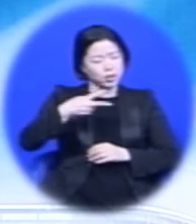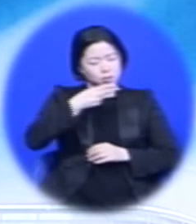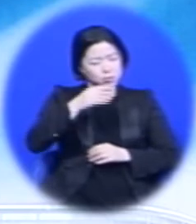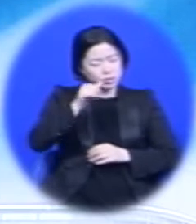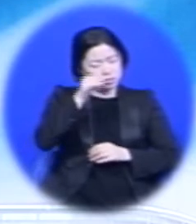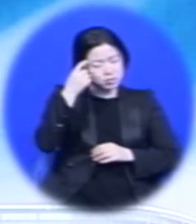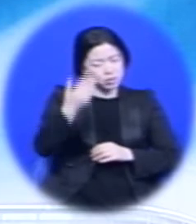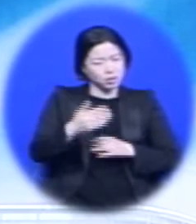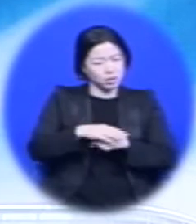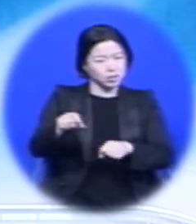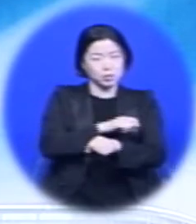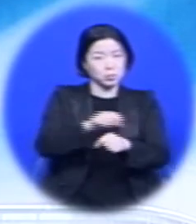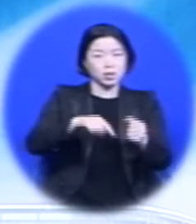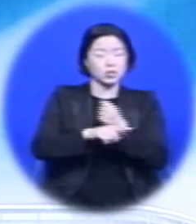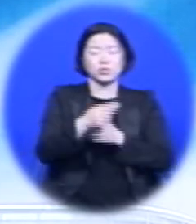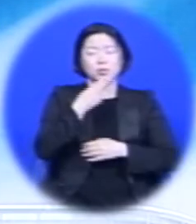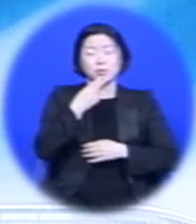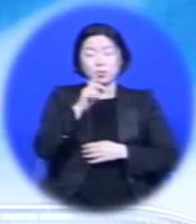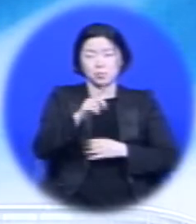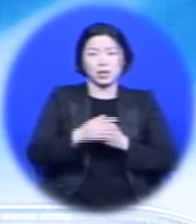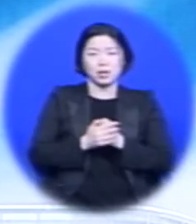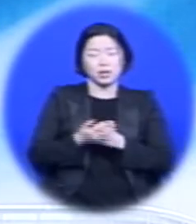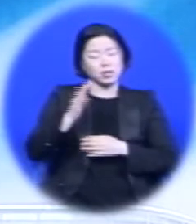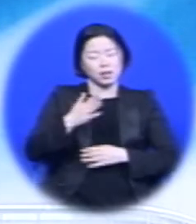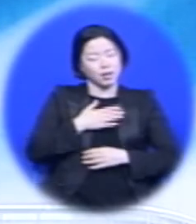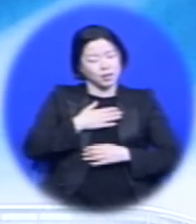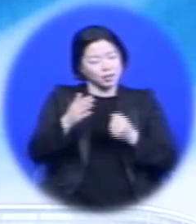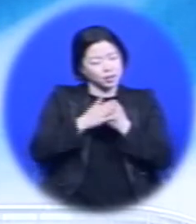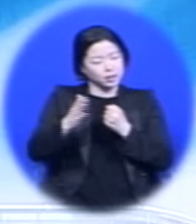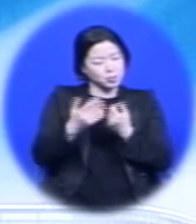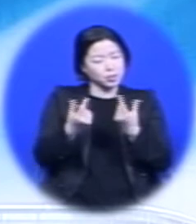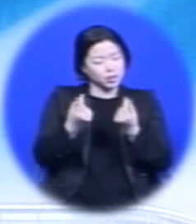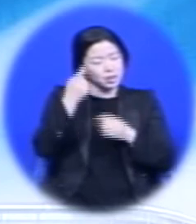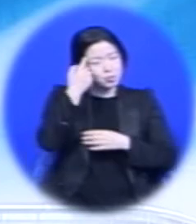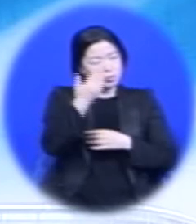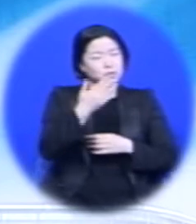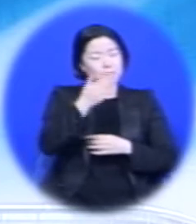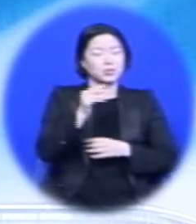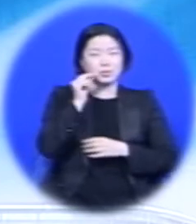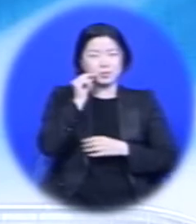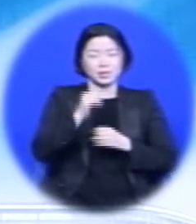특별한 이유는 없다 그래요. 이게 나 때문인 것 같기도 하고 물어볼 수도 없어요.